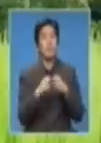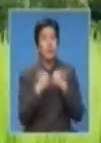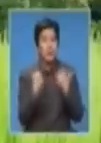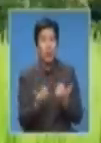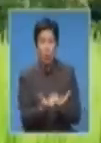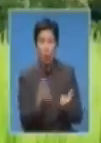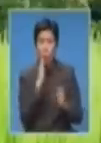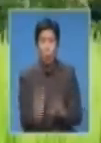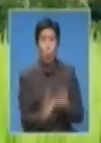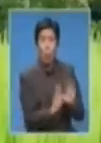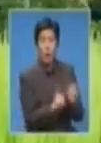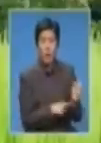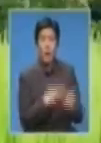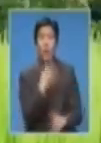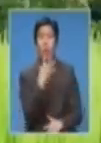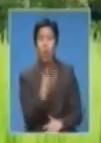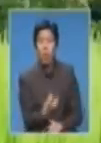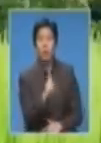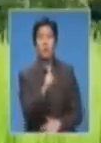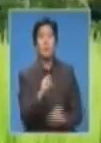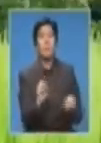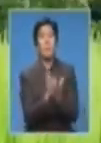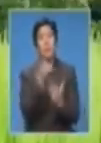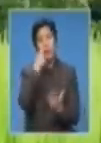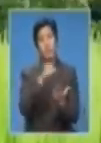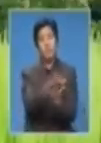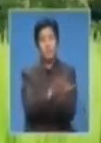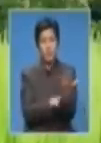าพเข้าไปอีกนะแล้วมันก็เสียหายต่อประเทศโดยรวมนะครับ